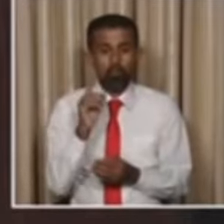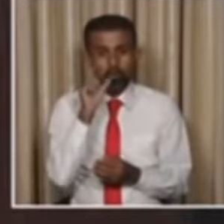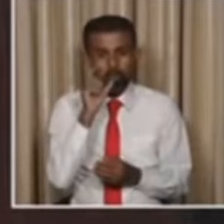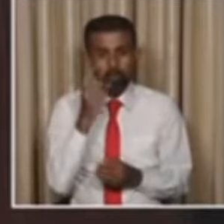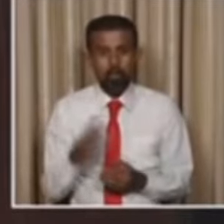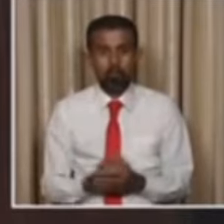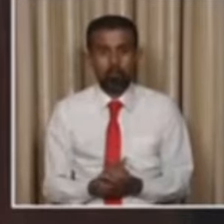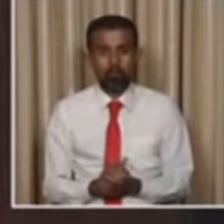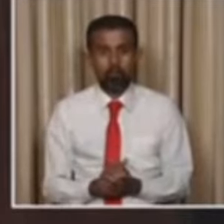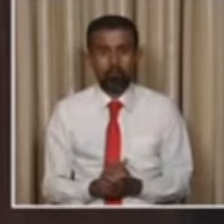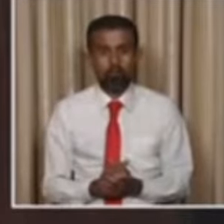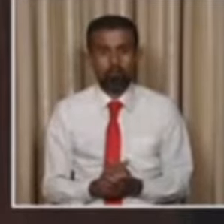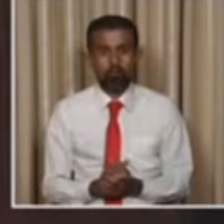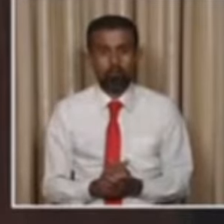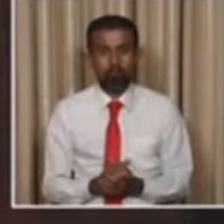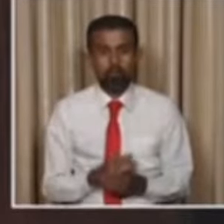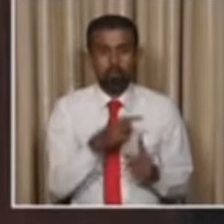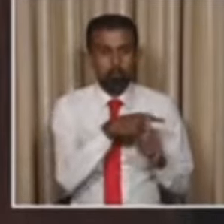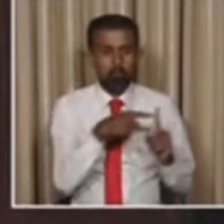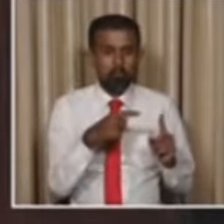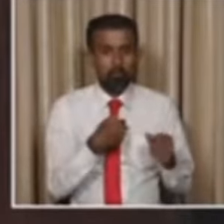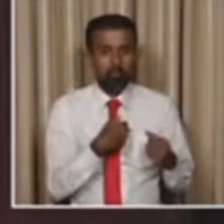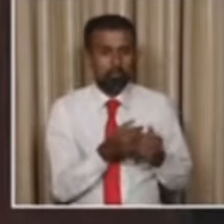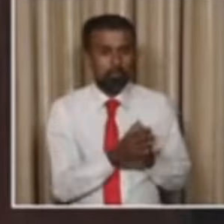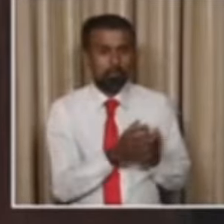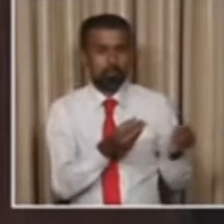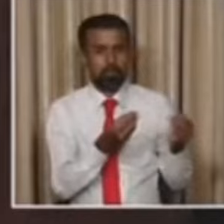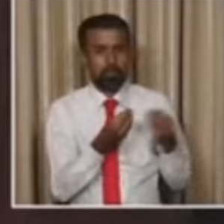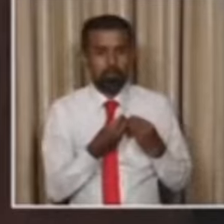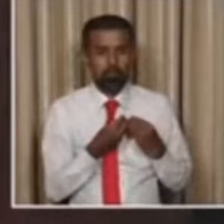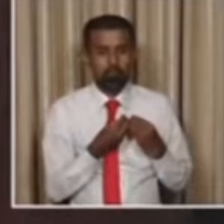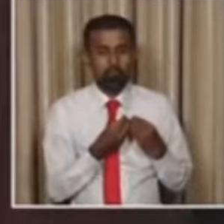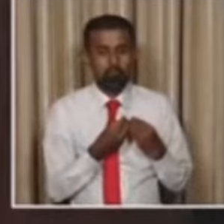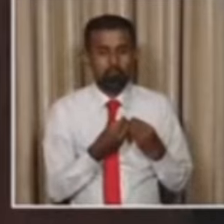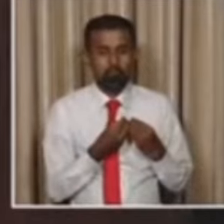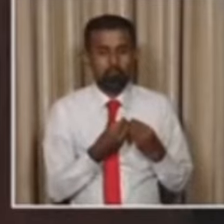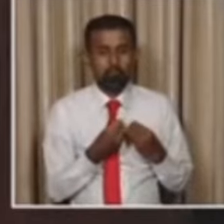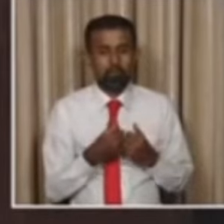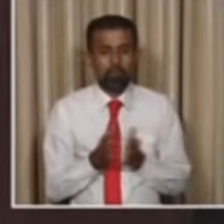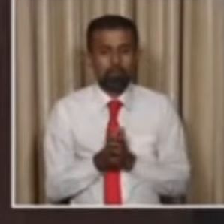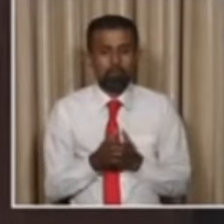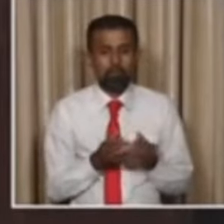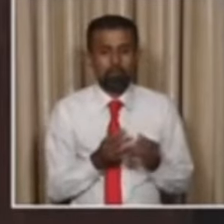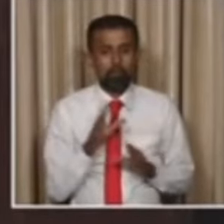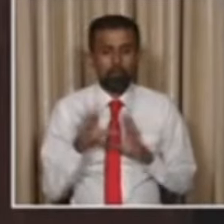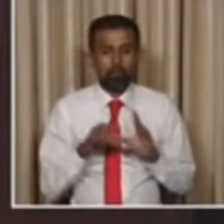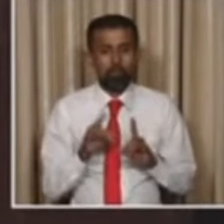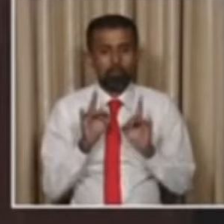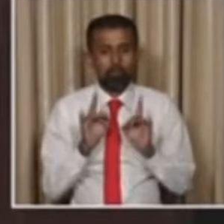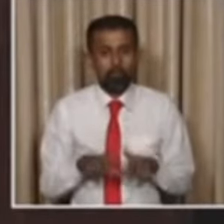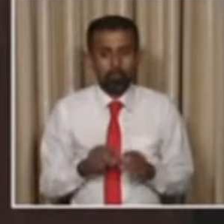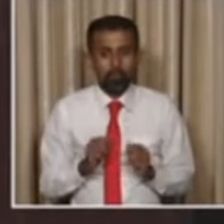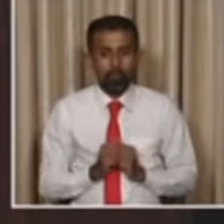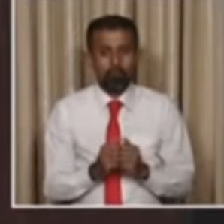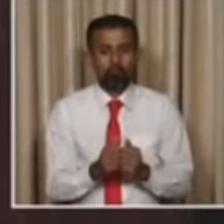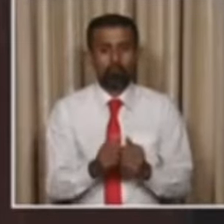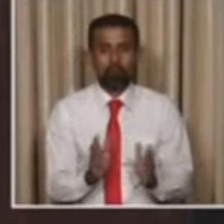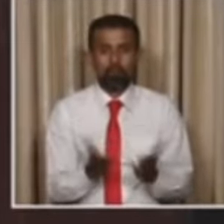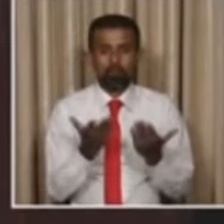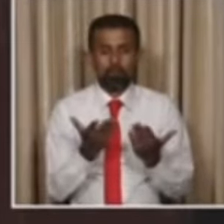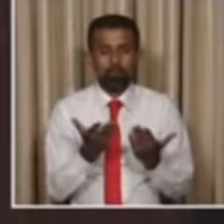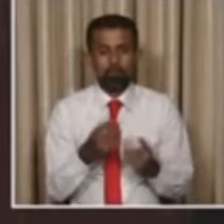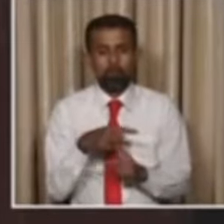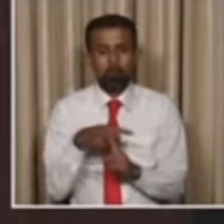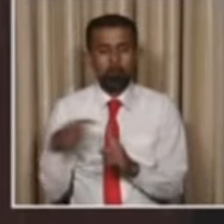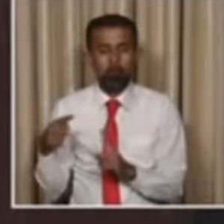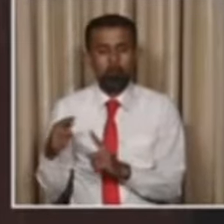ලදී. එතකොට කොටසක් තමන්ට ලැබිච්ච නියෝගයේ මත නැත්නම් තමන්ට ලැබිච්ච බුද්ධි තොරතුරු මත ක්‍රියාත්මක වෙනකොටයි තව කොටසක්